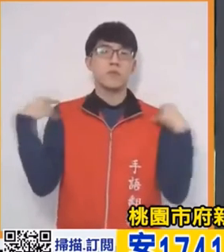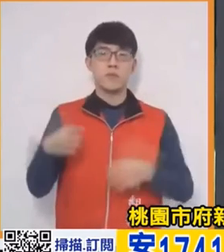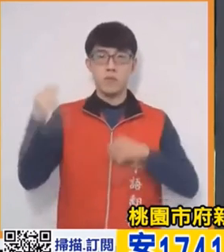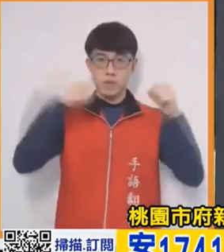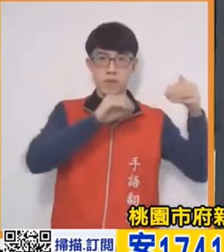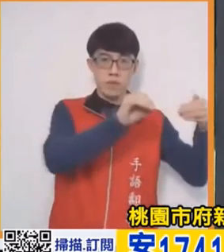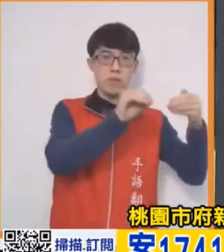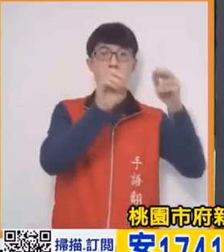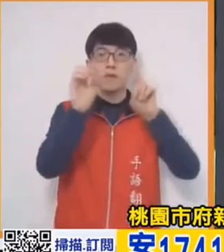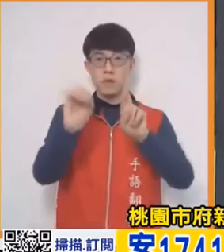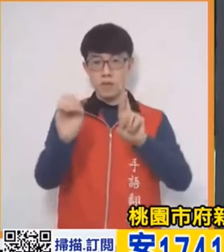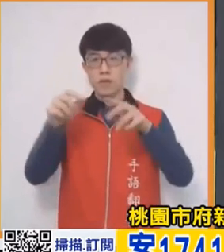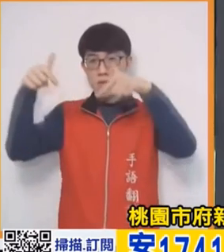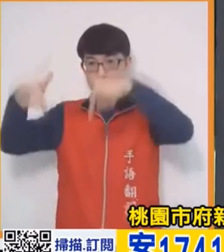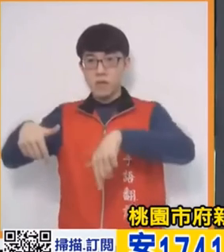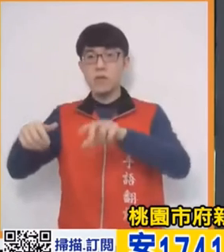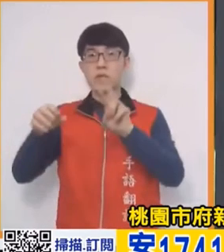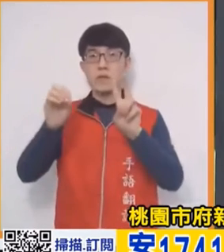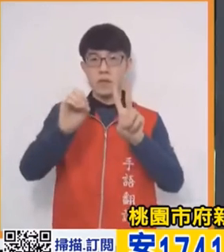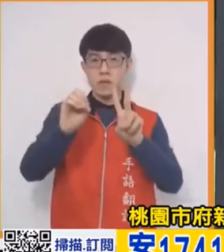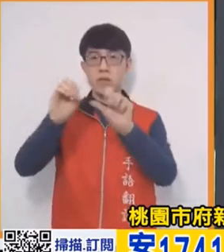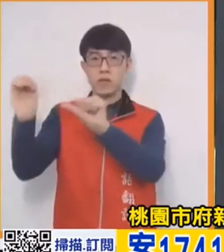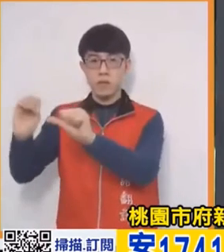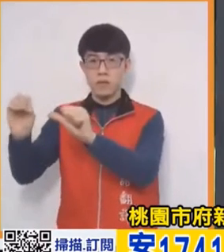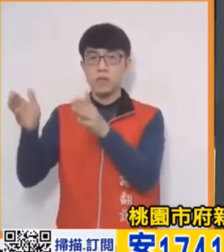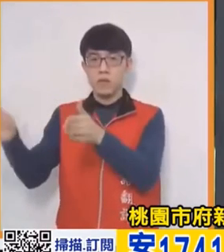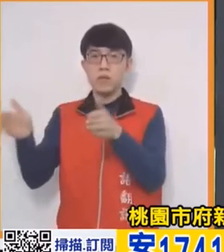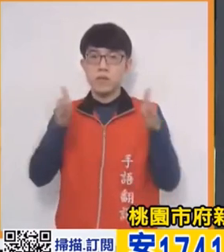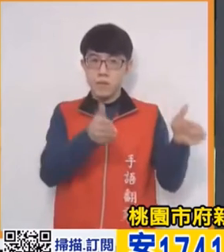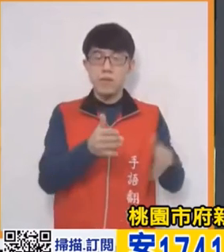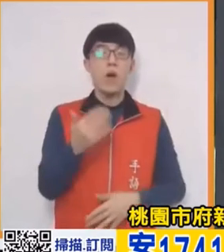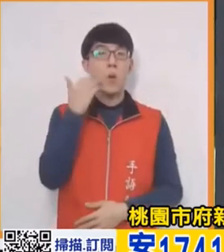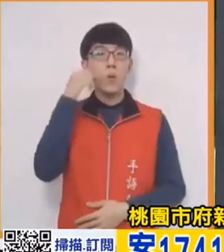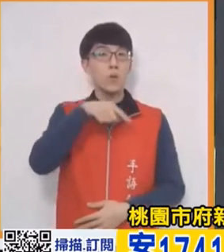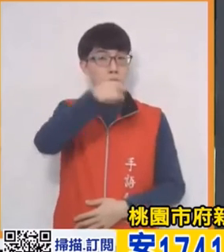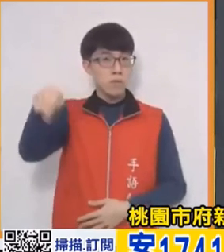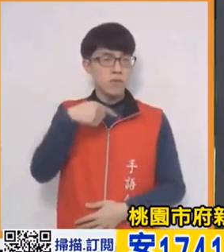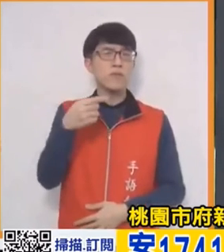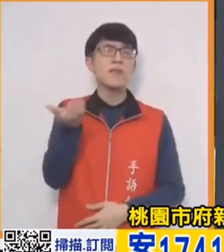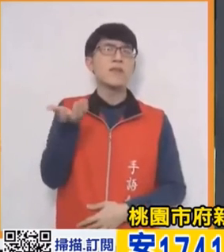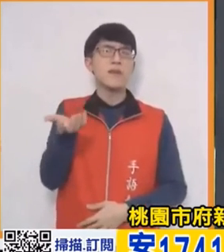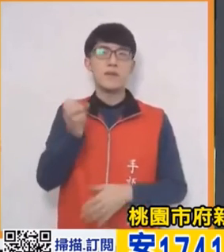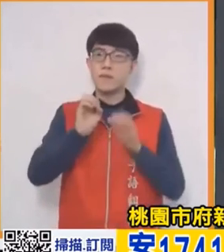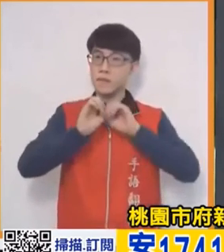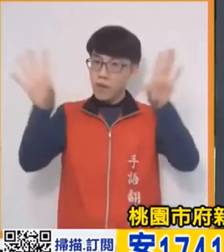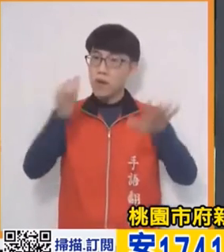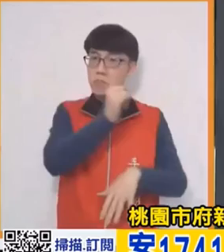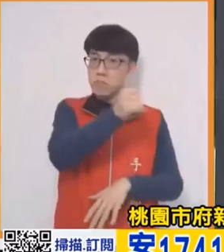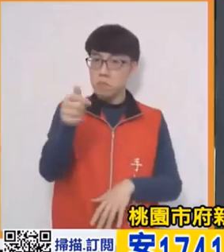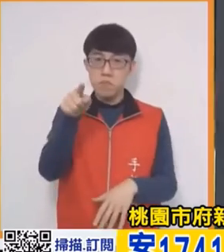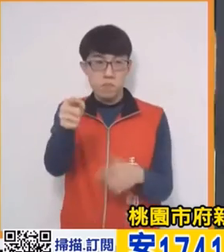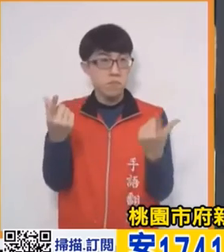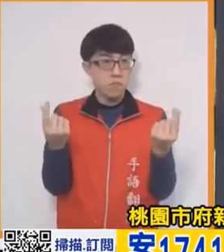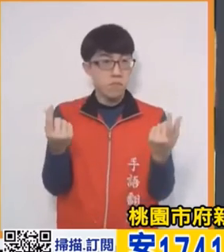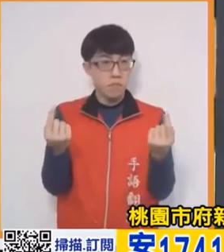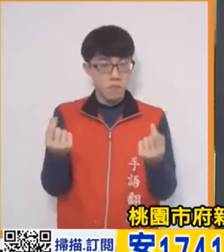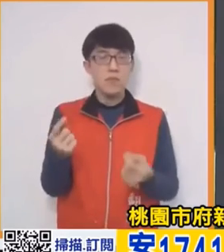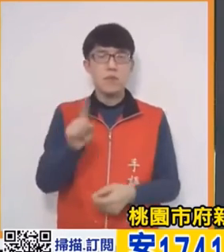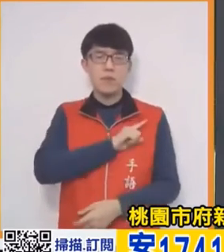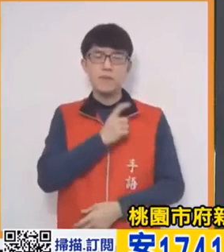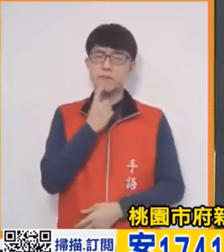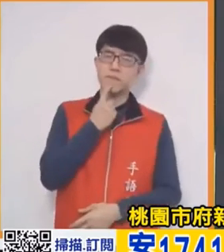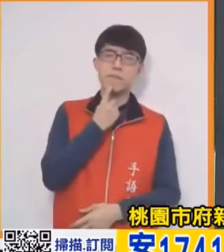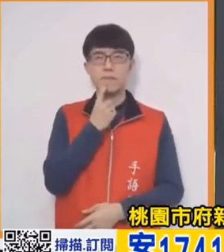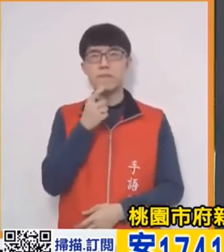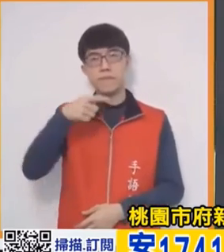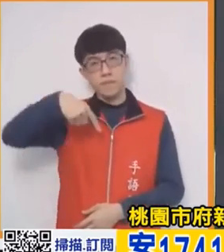上午9点到12点，下午是2点到5点。那呼吁市民朋友，如果你有足迹重叠，或是你有任何疑虑呢，都可以去采检。